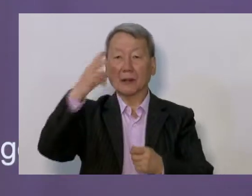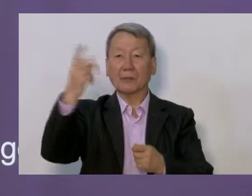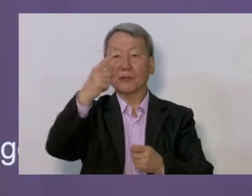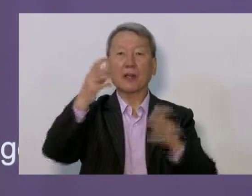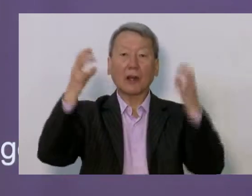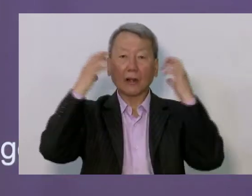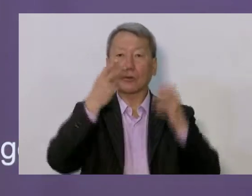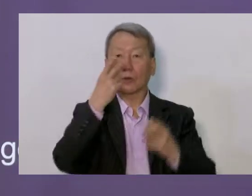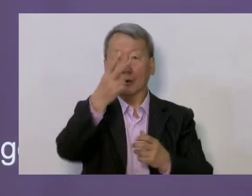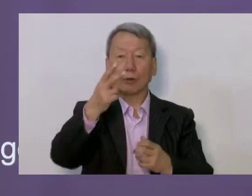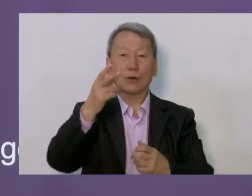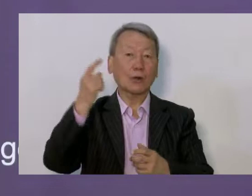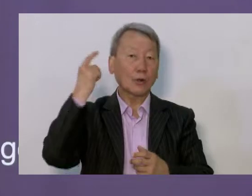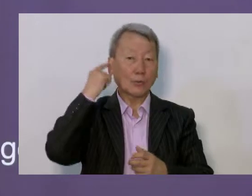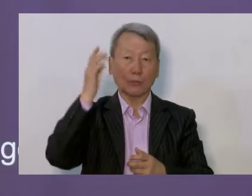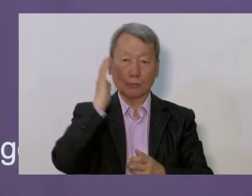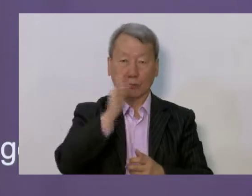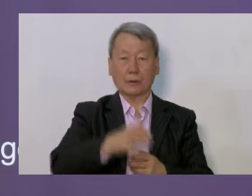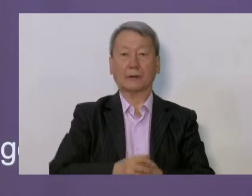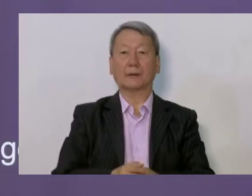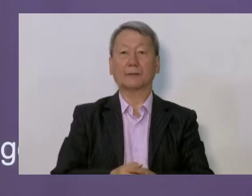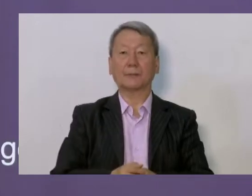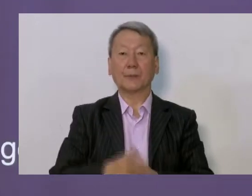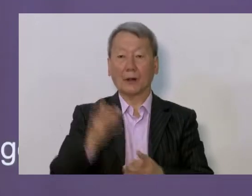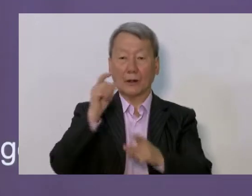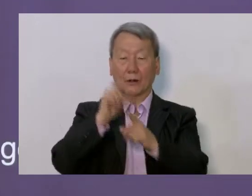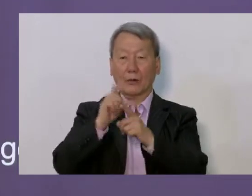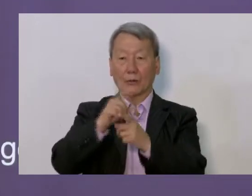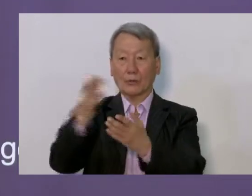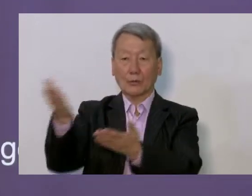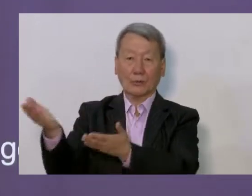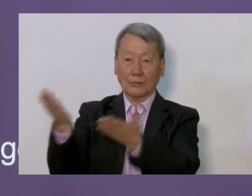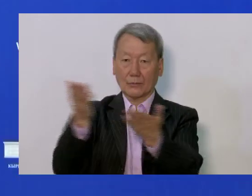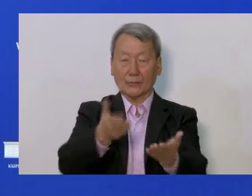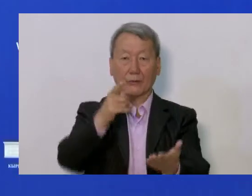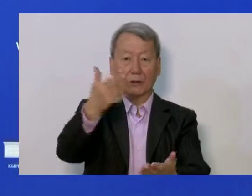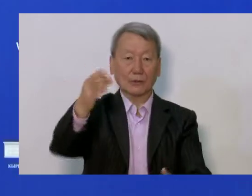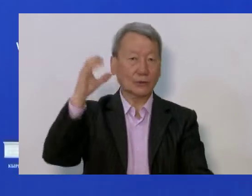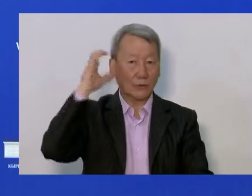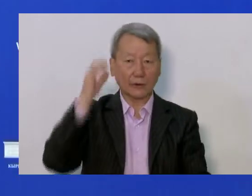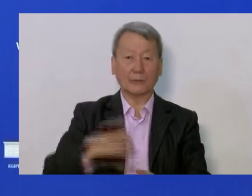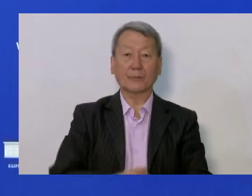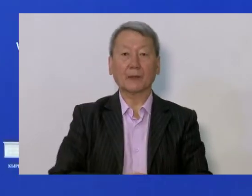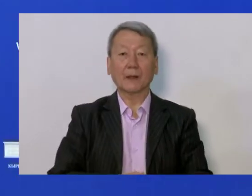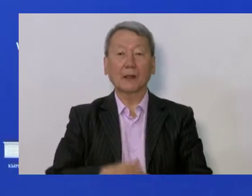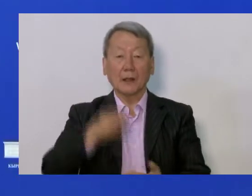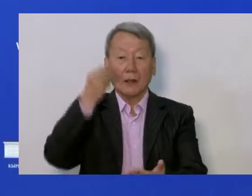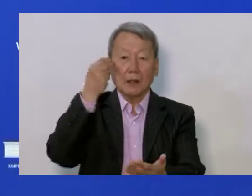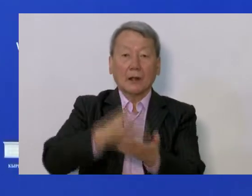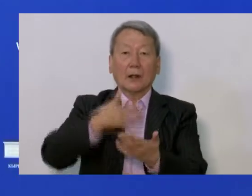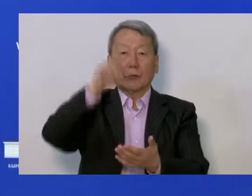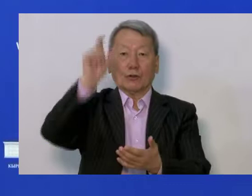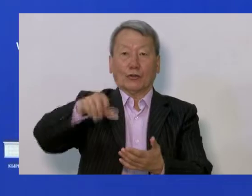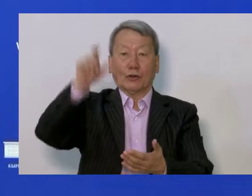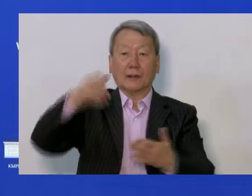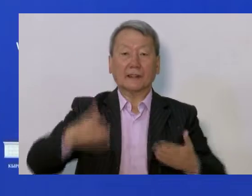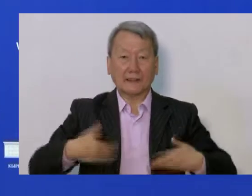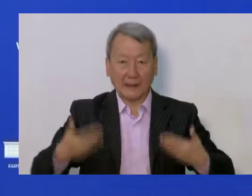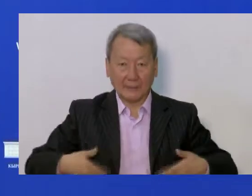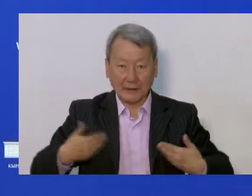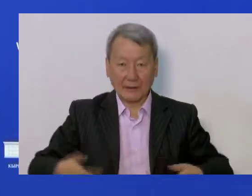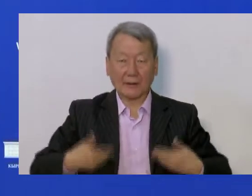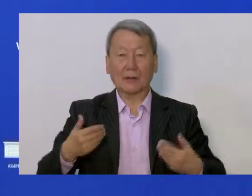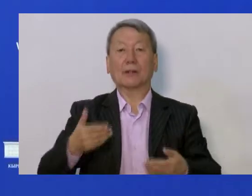жана 1-чи радионун баракчаларынан көрүп уга аласыздар. Анда эмесе Нурболот Төлөшович, сөз сизде. Урматтуу мекендештер,